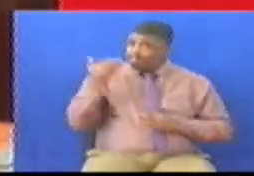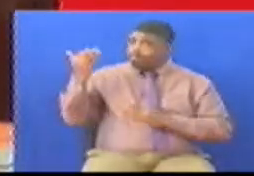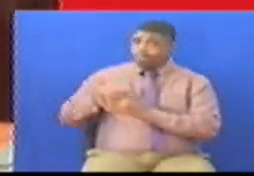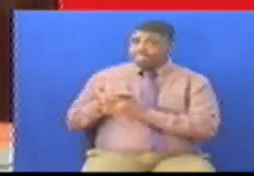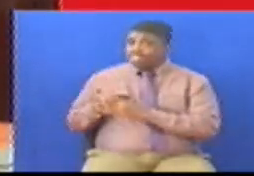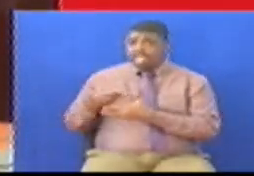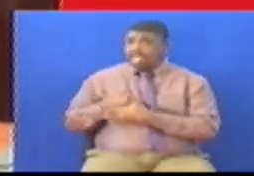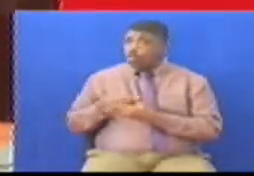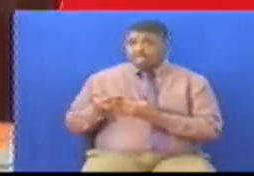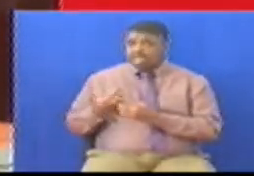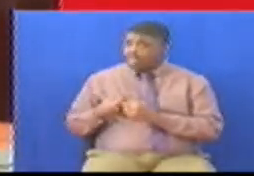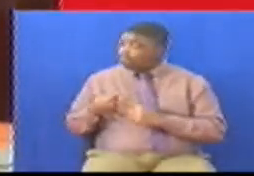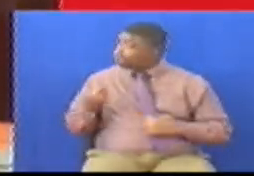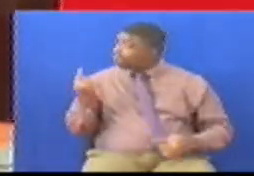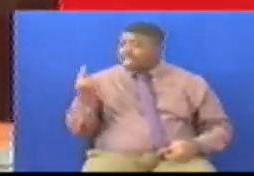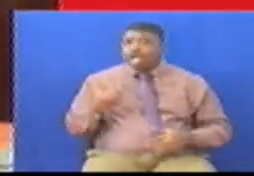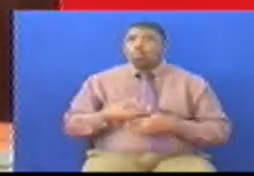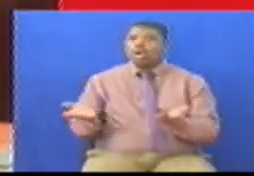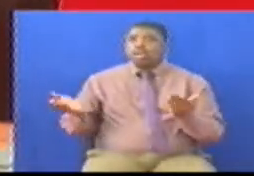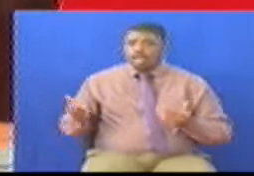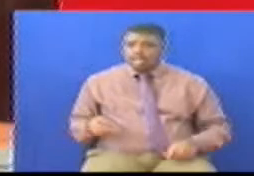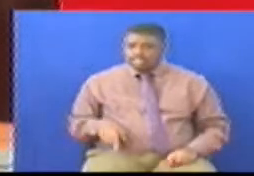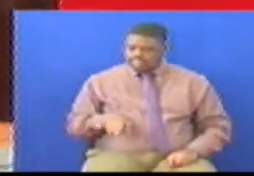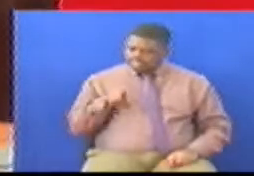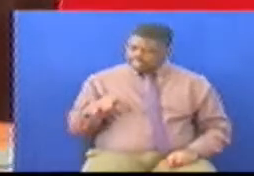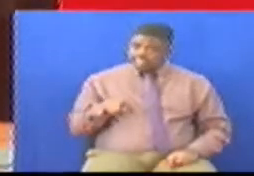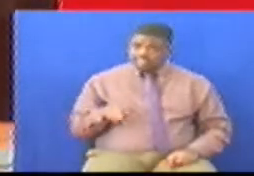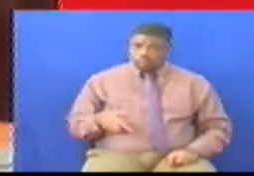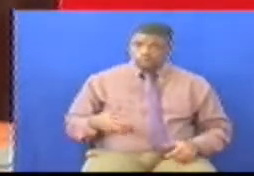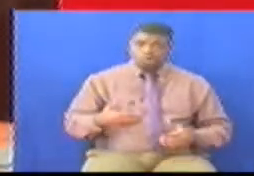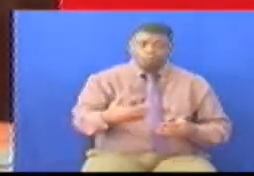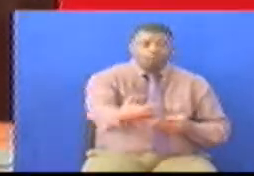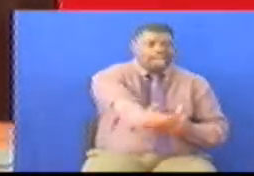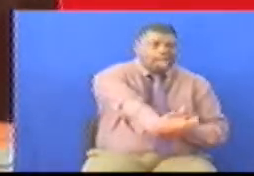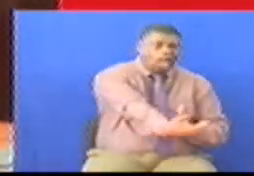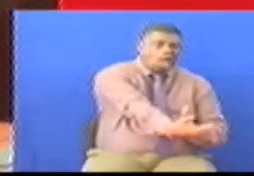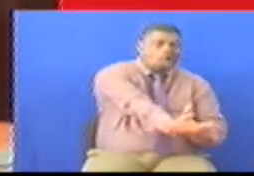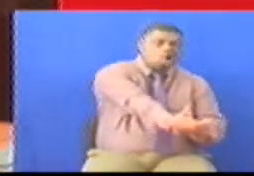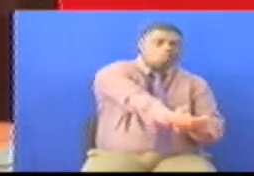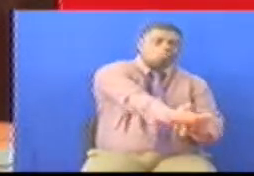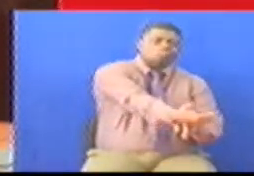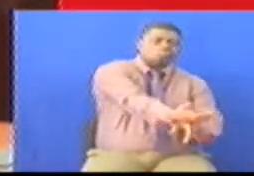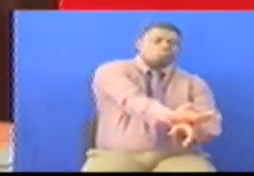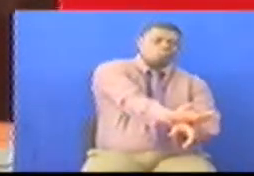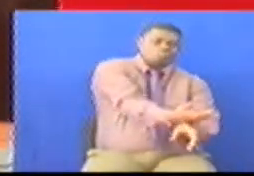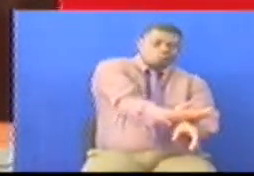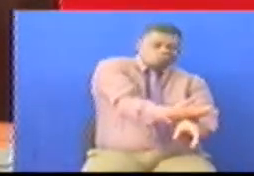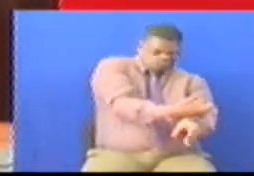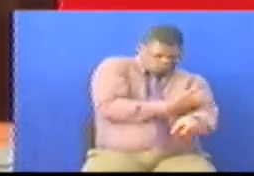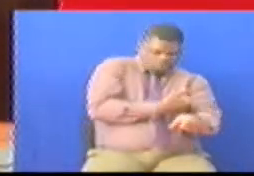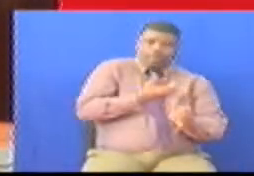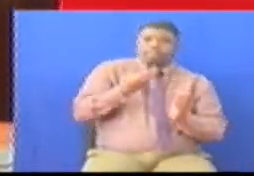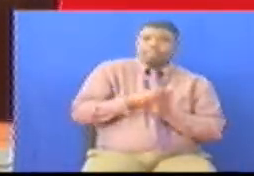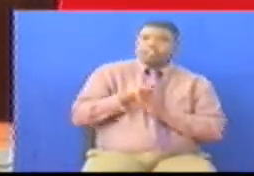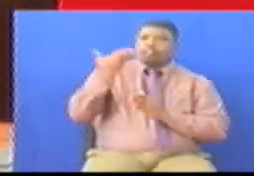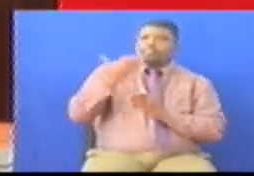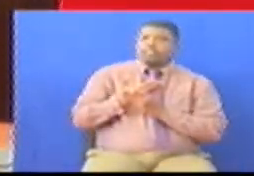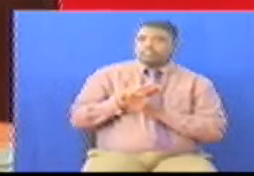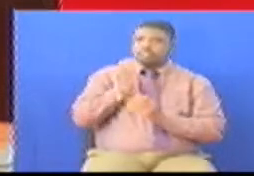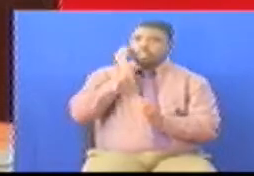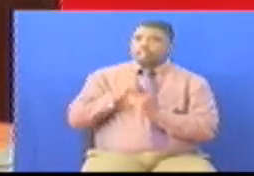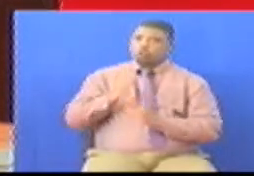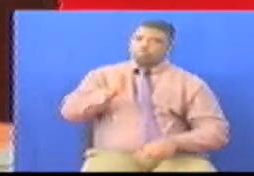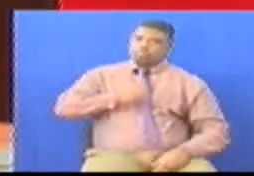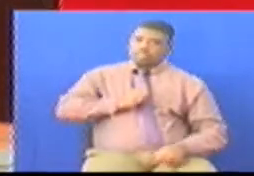shilingi 10, hata shilingi moja hawana. Ina maana walikwenda wakapua fedha benki kwa ajili ya kujinufaisha binafsi. Kwa hiyo hilo mheshimiwa spika